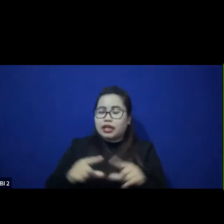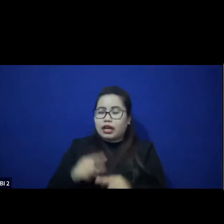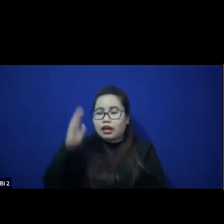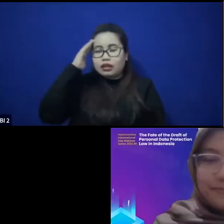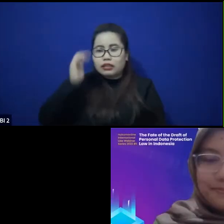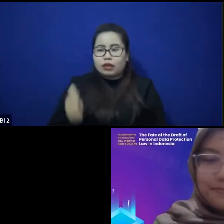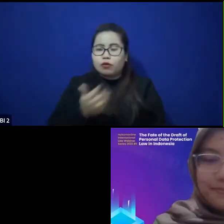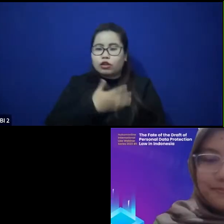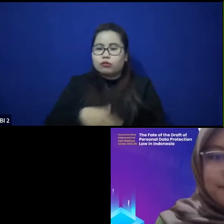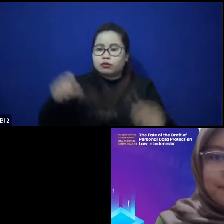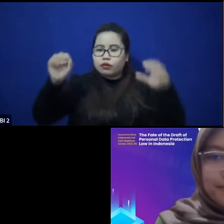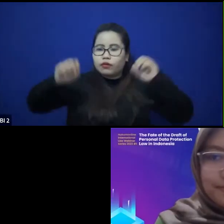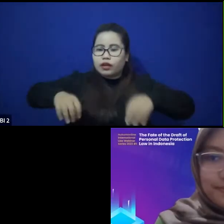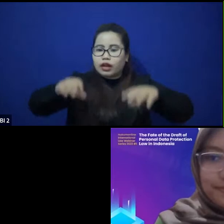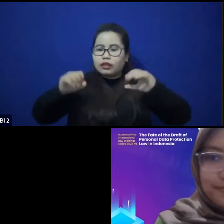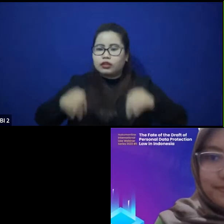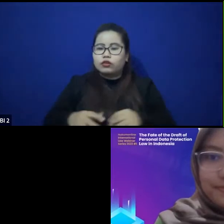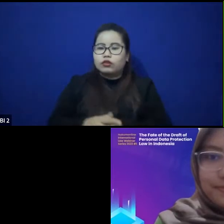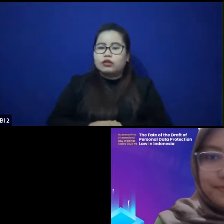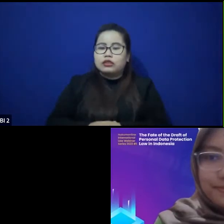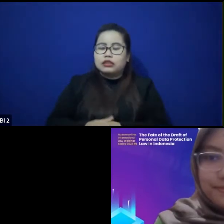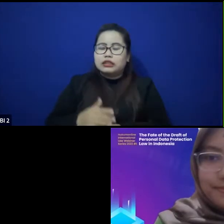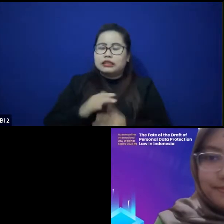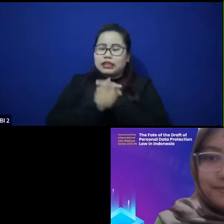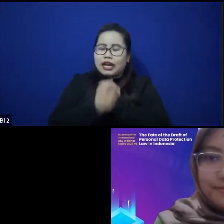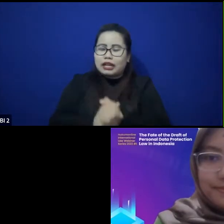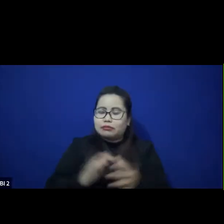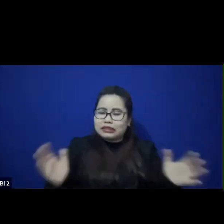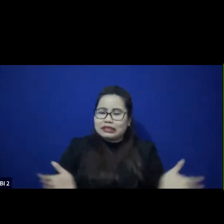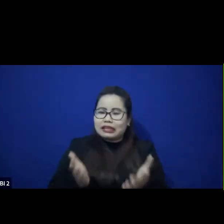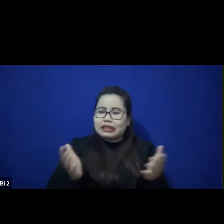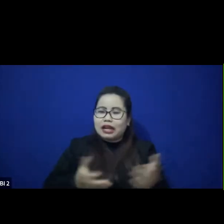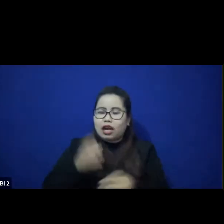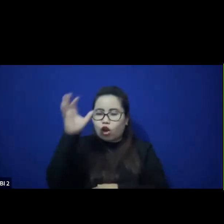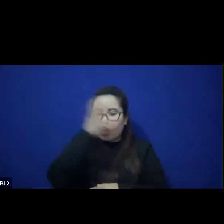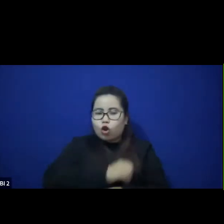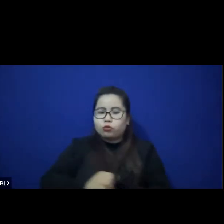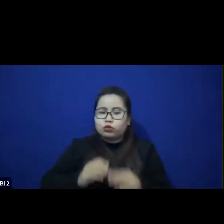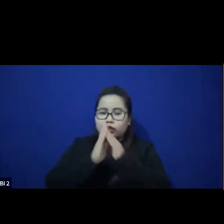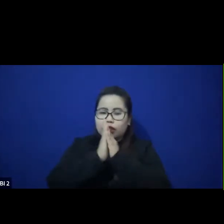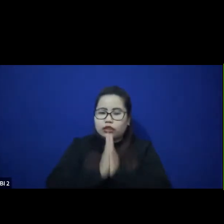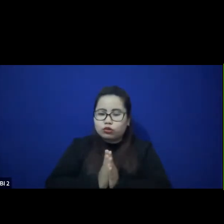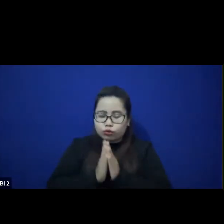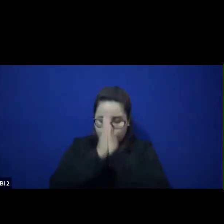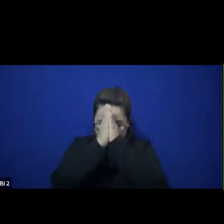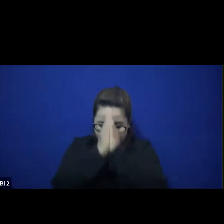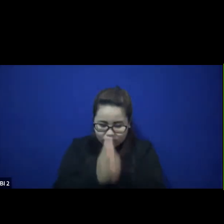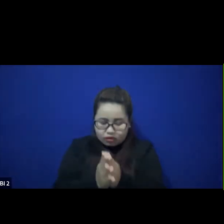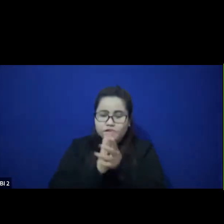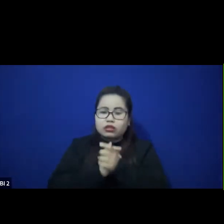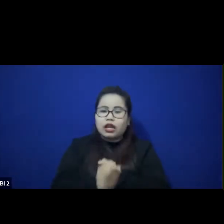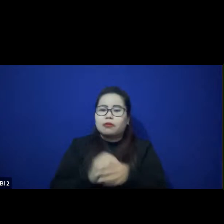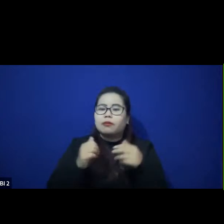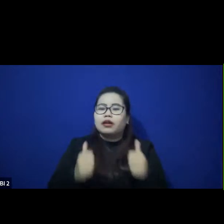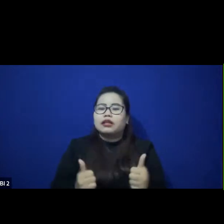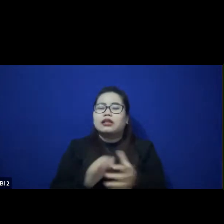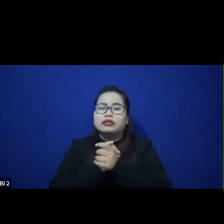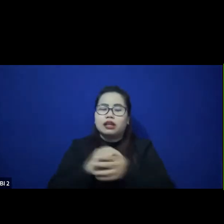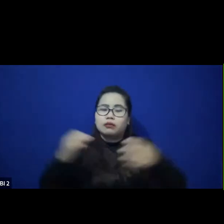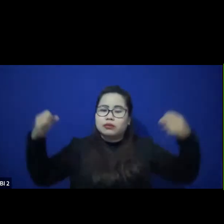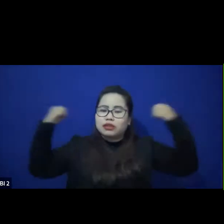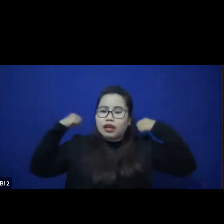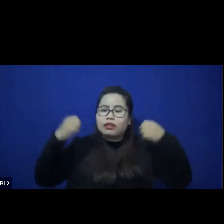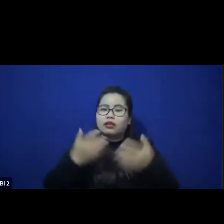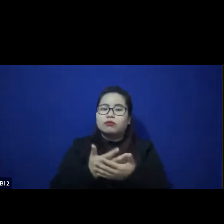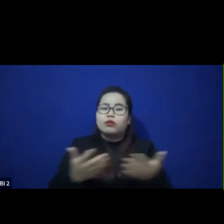wabarakatuh Sejahtera Om Swastiastu namo buddhaya salam kebajikan Dan salam sehat Om